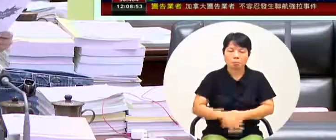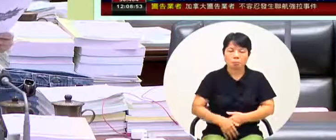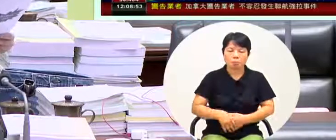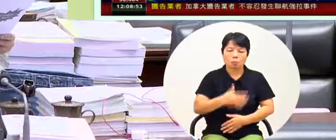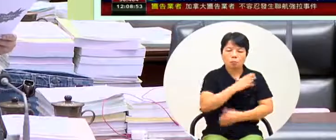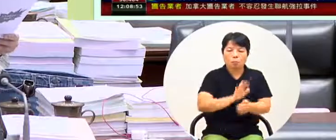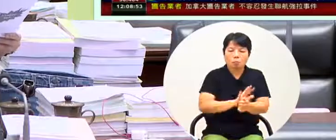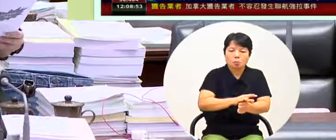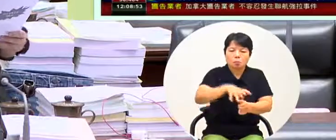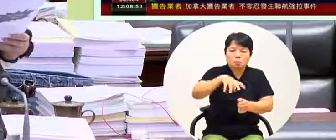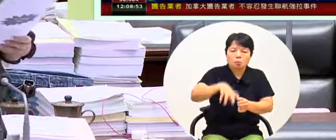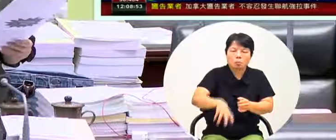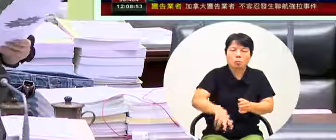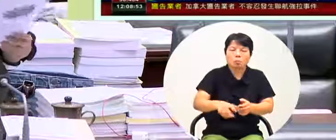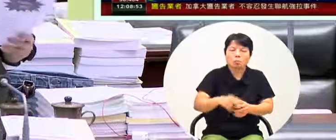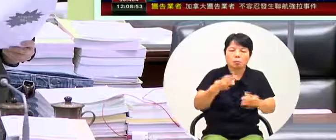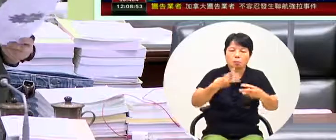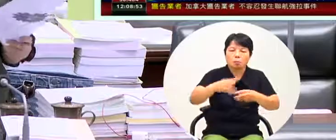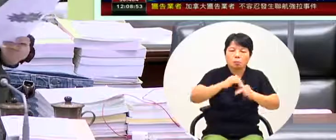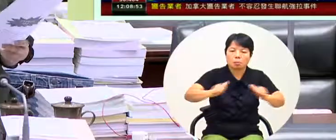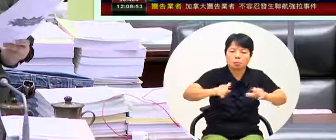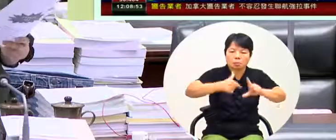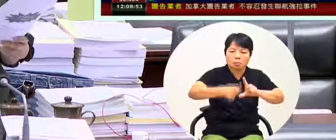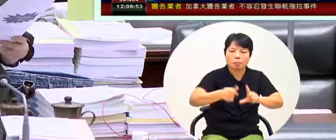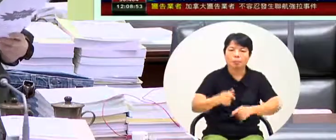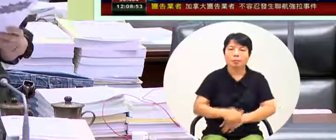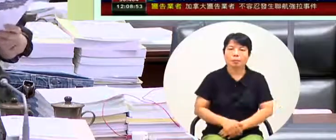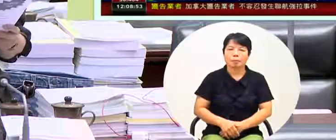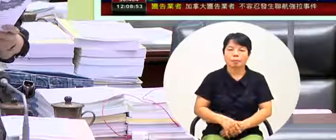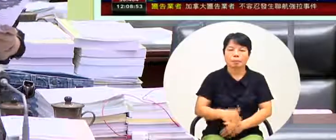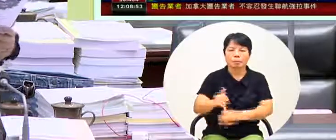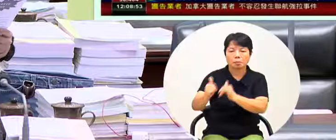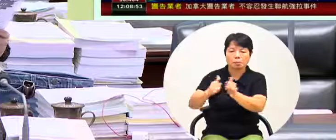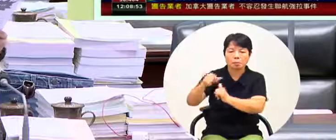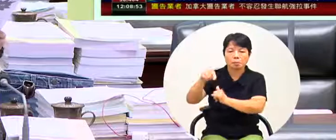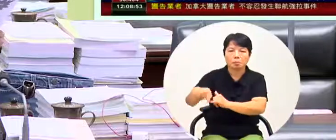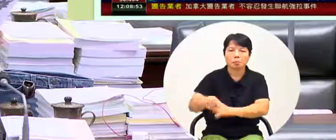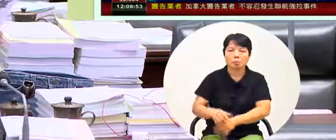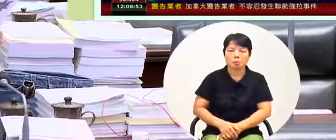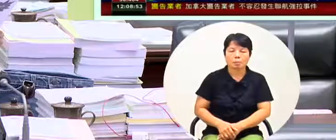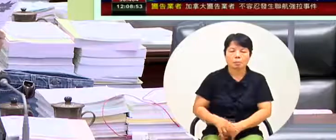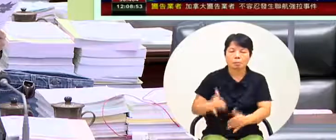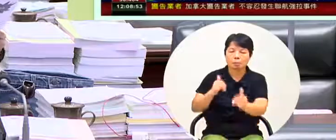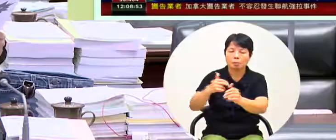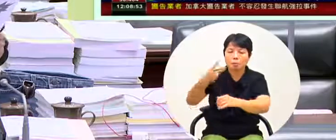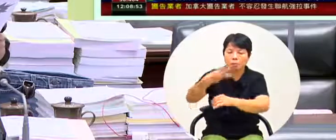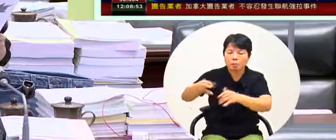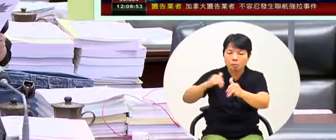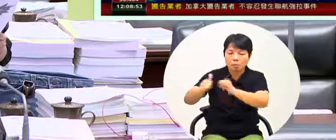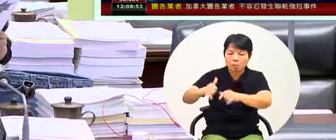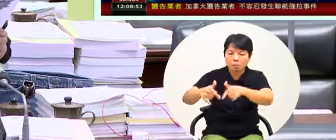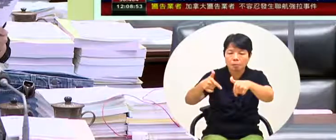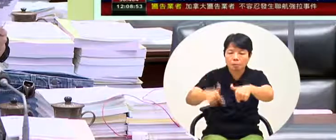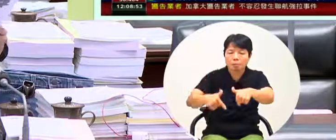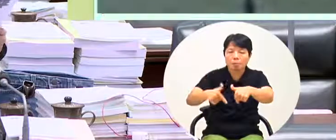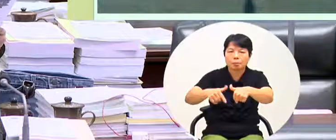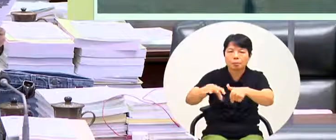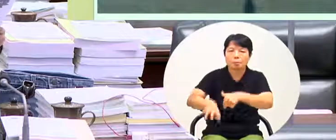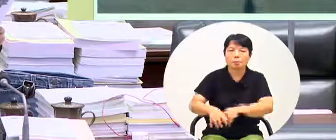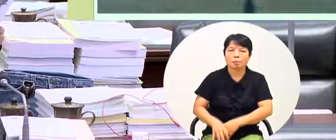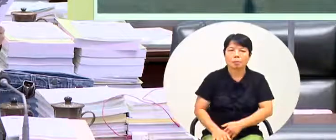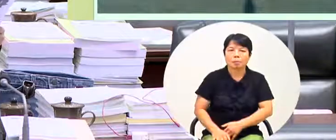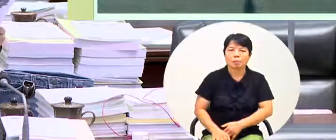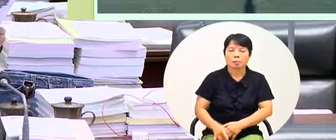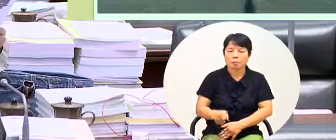民区的民众，尤其在三民西的民众哈，就一直常常来提报有关于路不